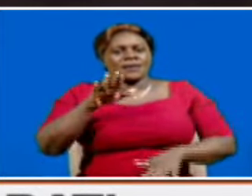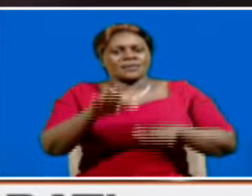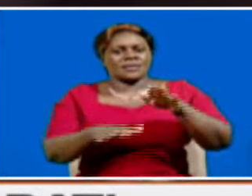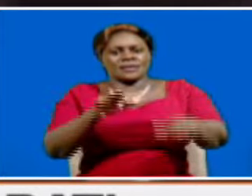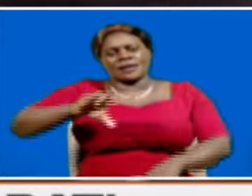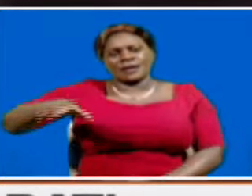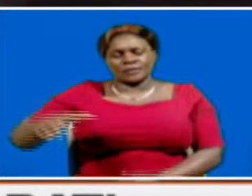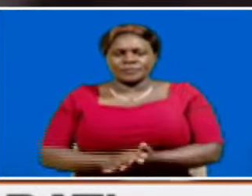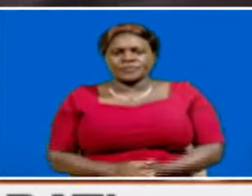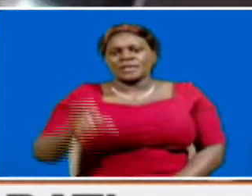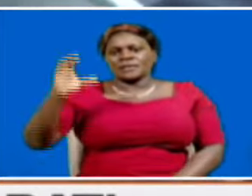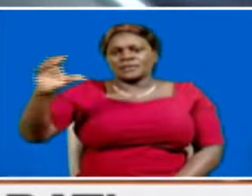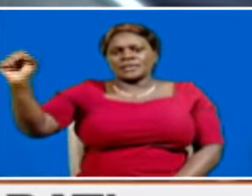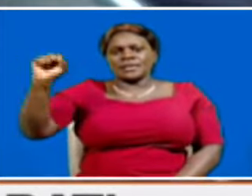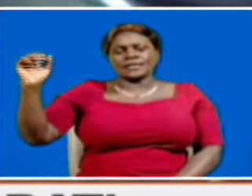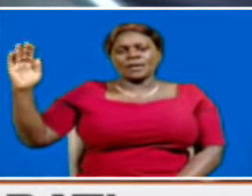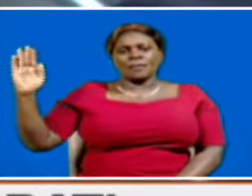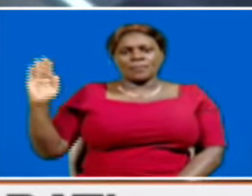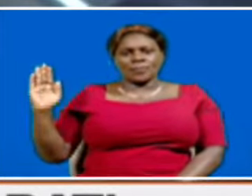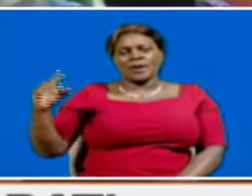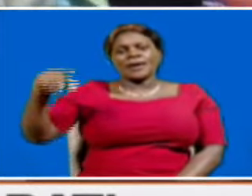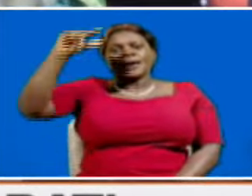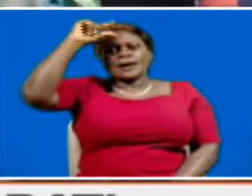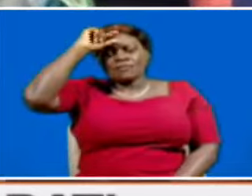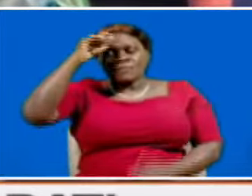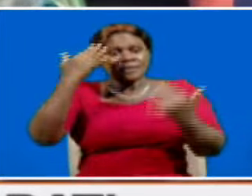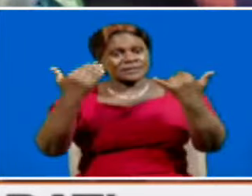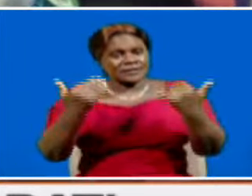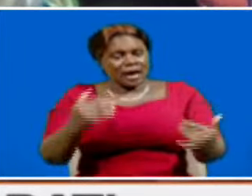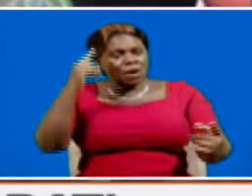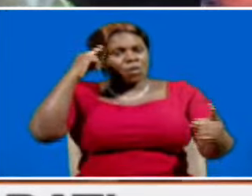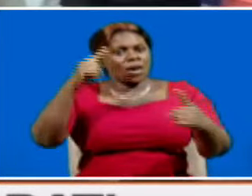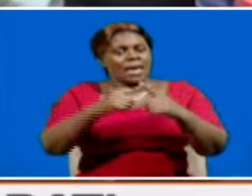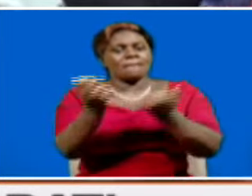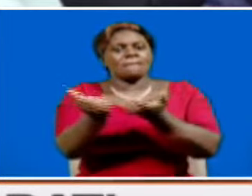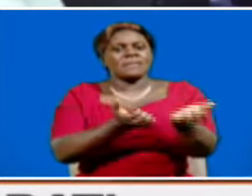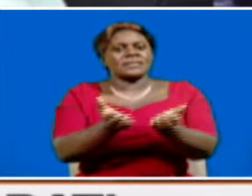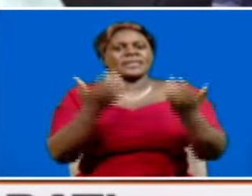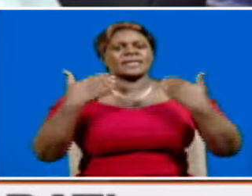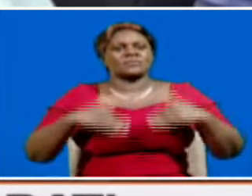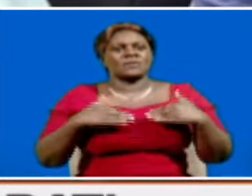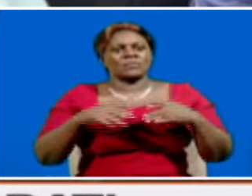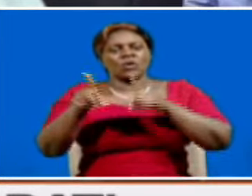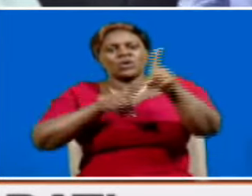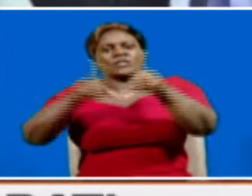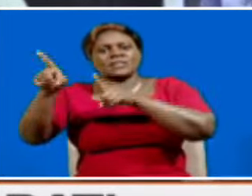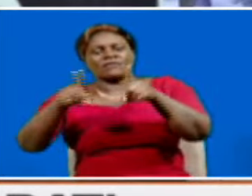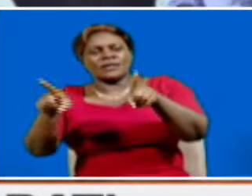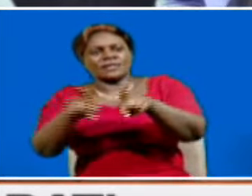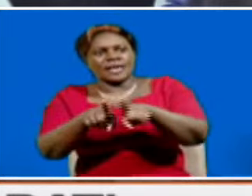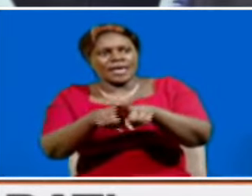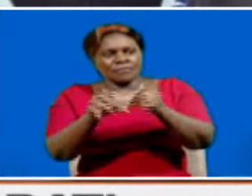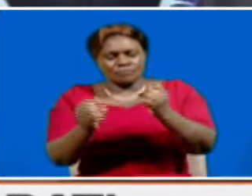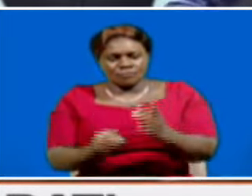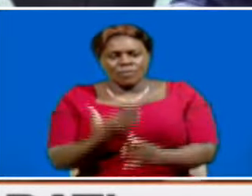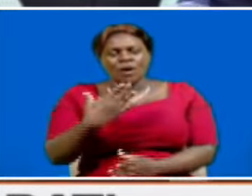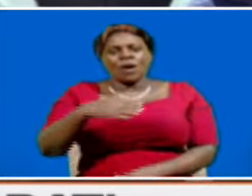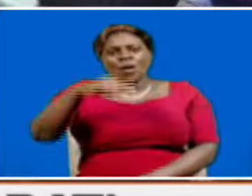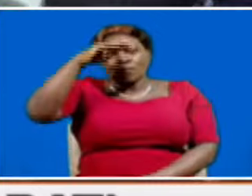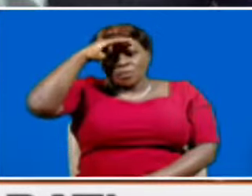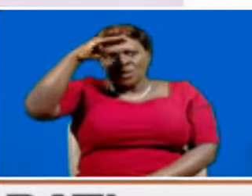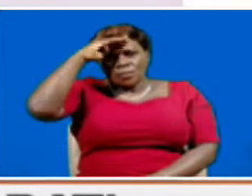Kwa mujibu wa waziri Kithure Kindiki, serikali sasa inawalenga wauzaji, wasafirishaji na wazalishaji wa pombe haramu